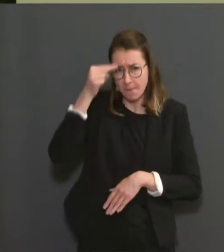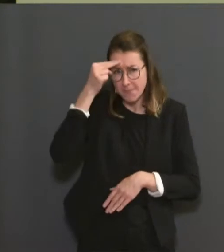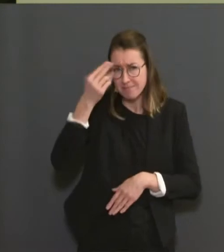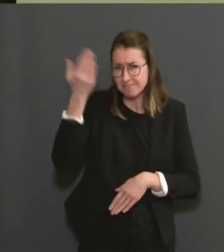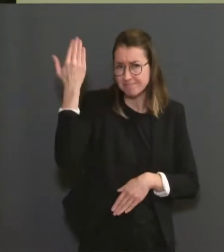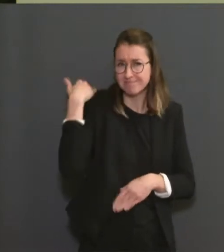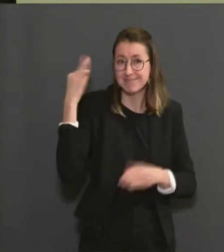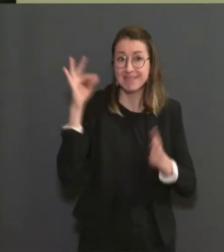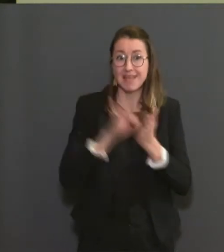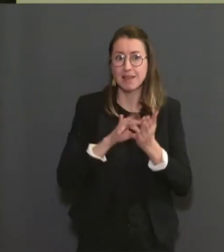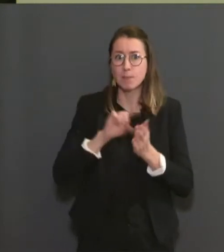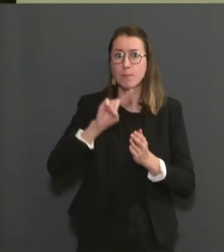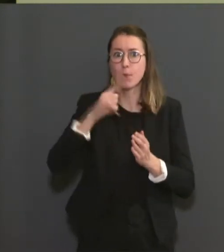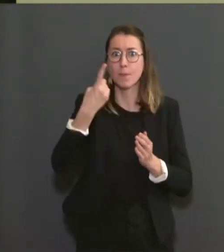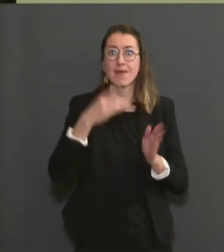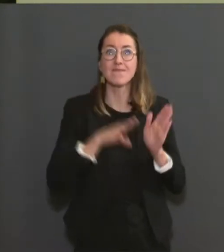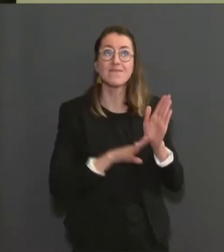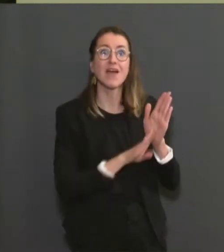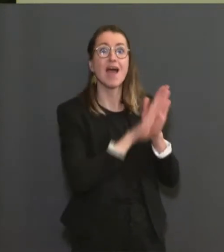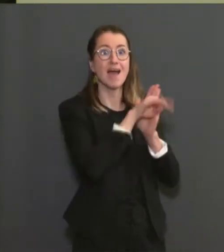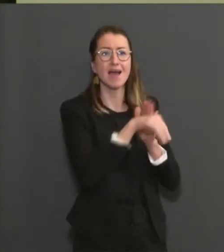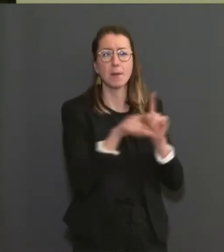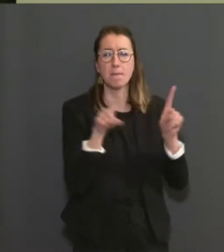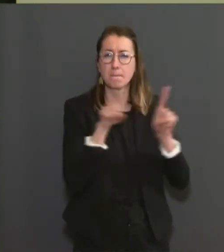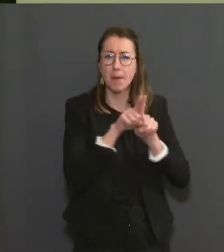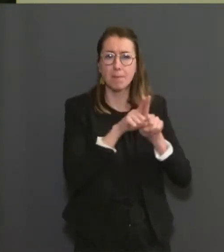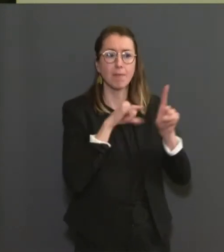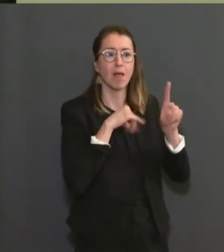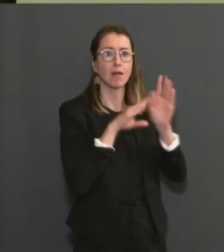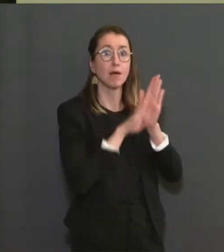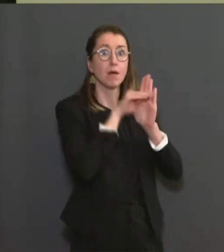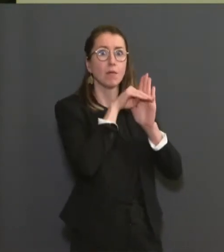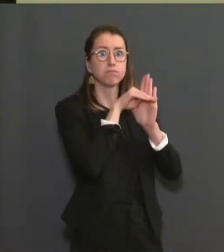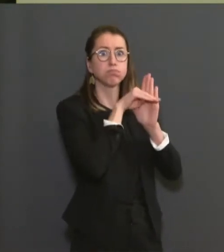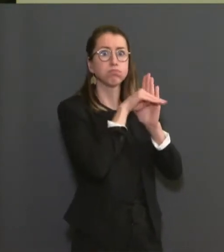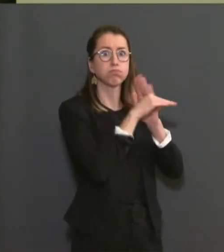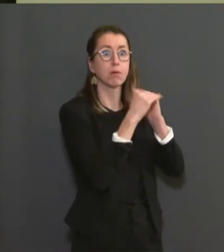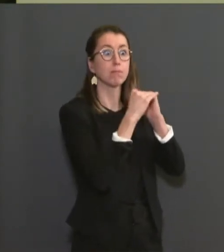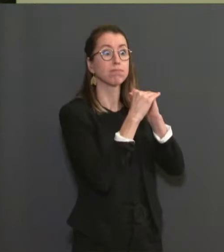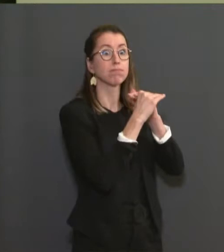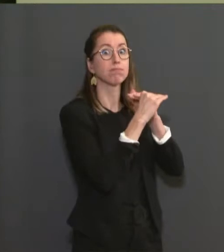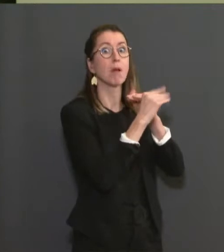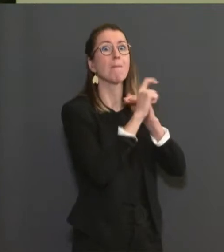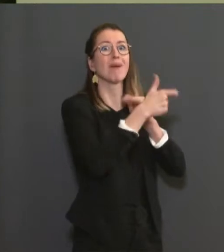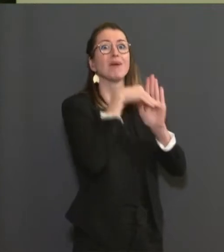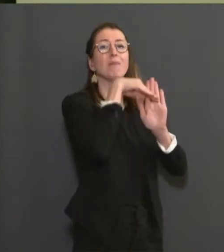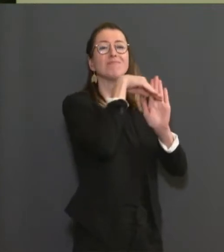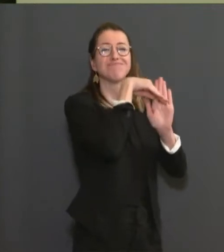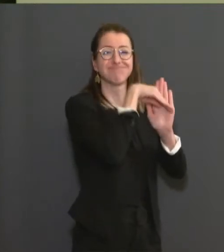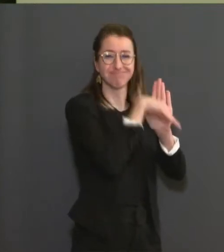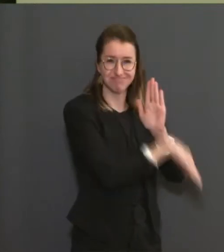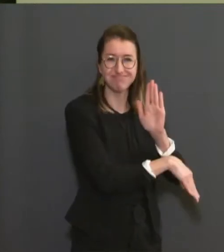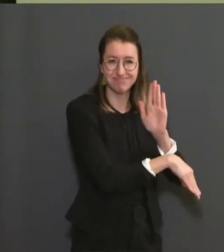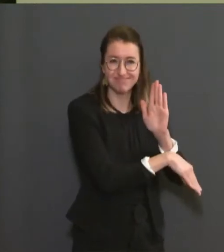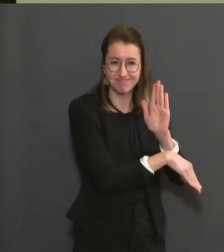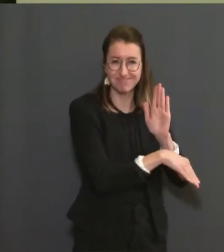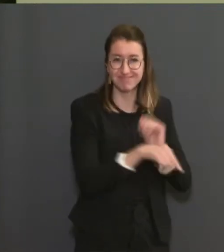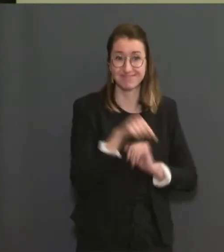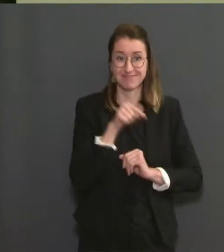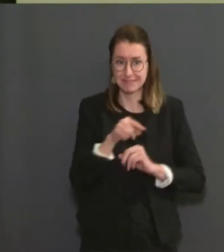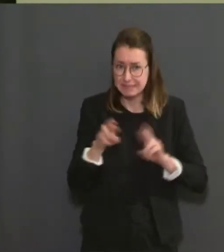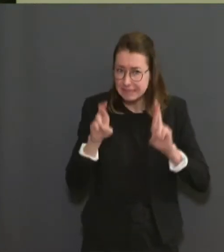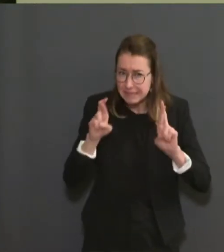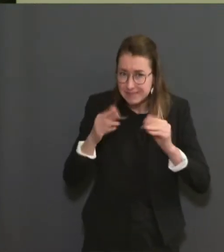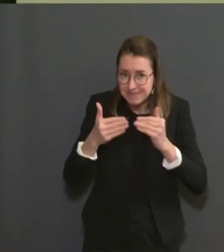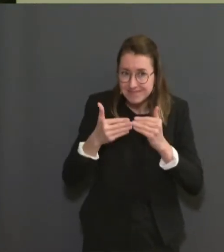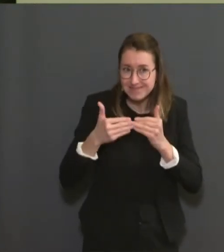plus prolongé, une sorte de petit plateau avant que la diminution ne s'amorce. Et on espère bien sûr pouvoir bientôt atteindre cette